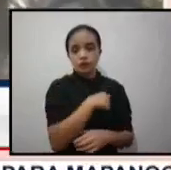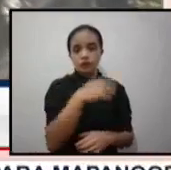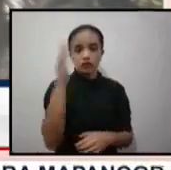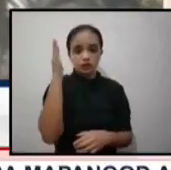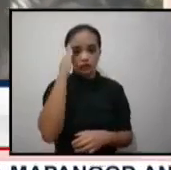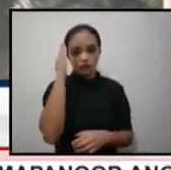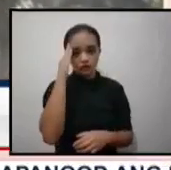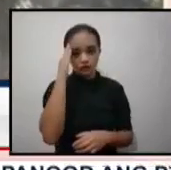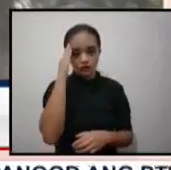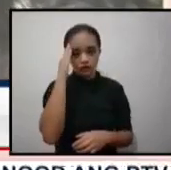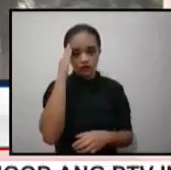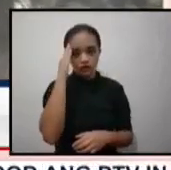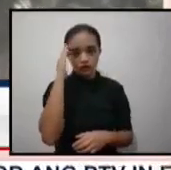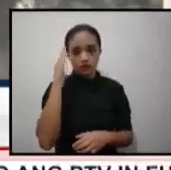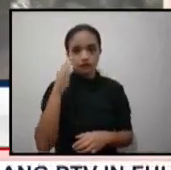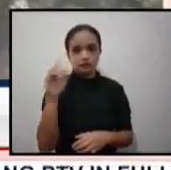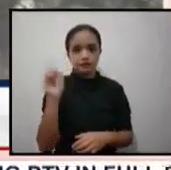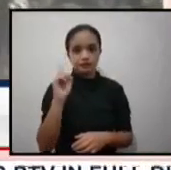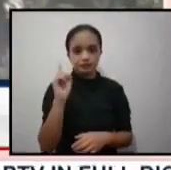peace and development and